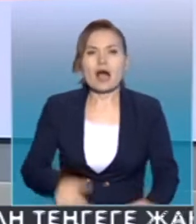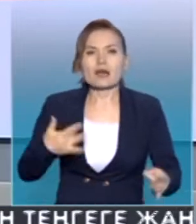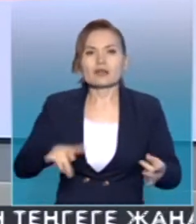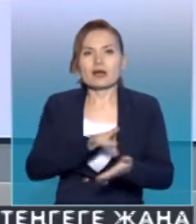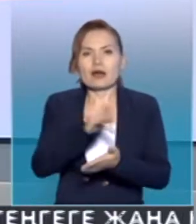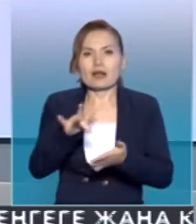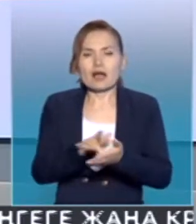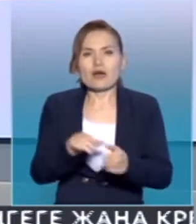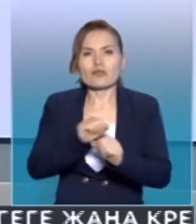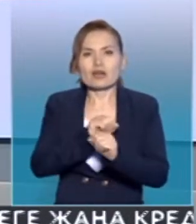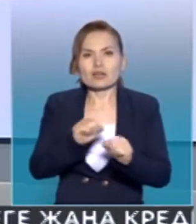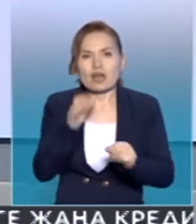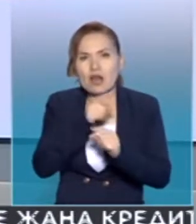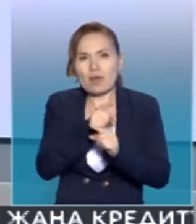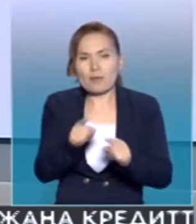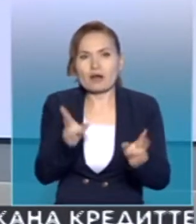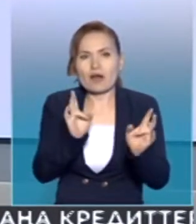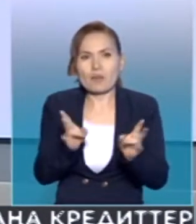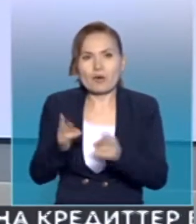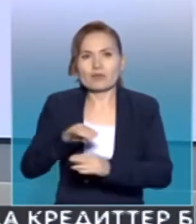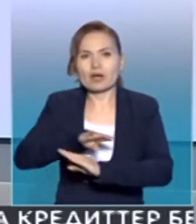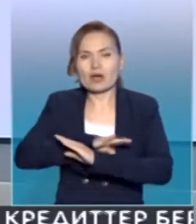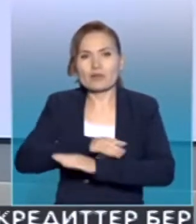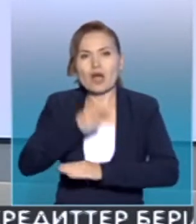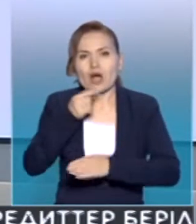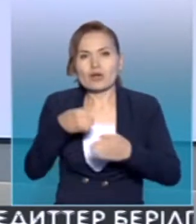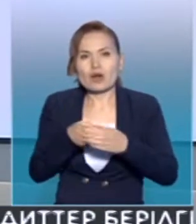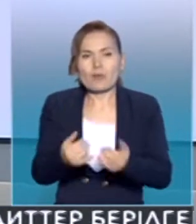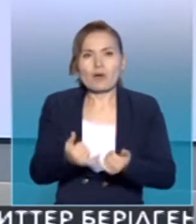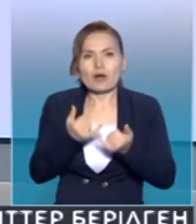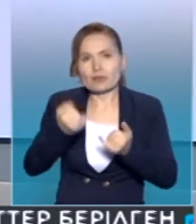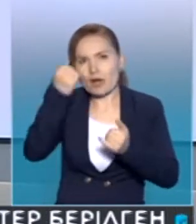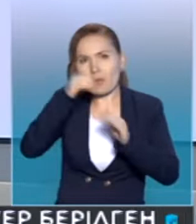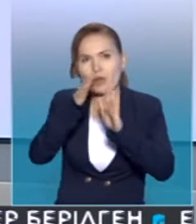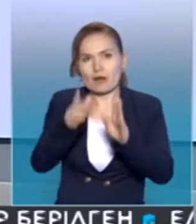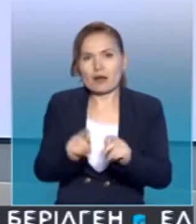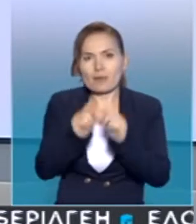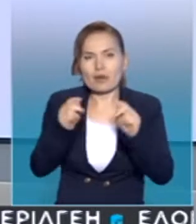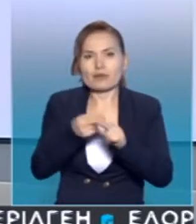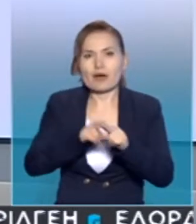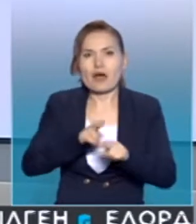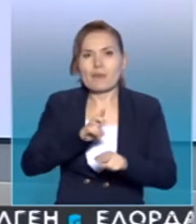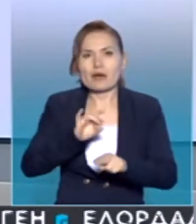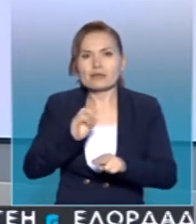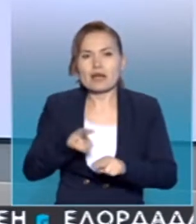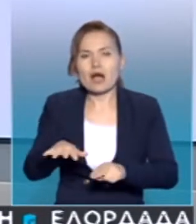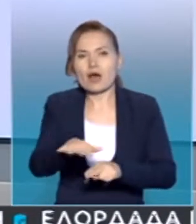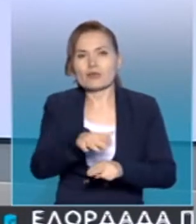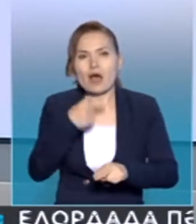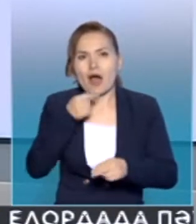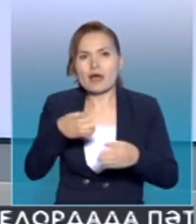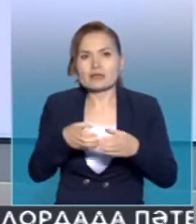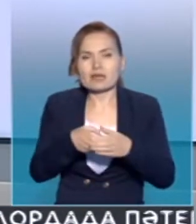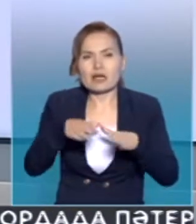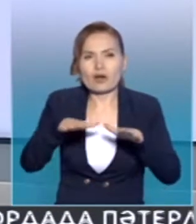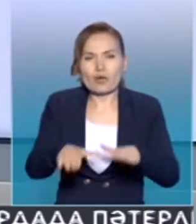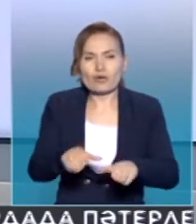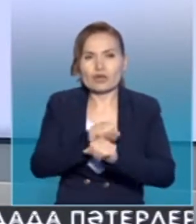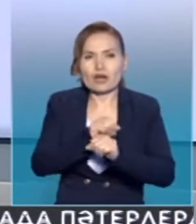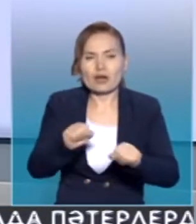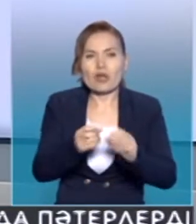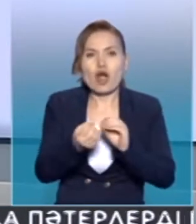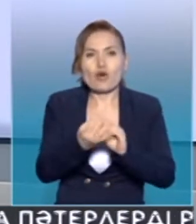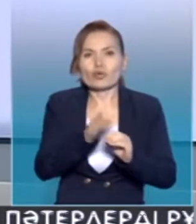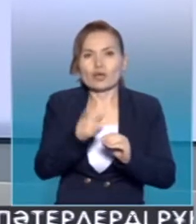Таразда жарылыс кезінде қаза болған жауынгерлерге арналған мемориал тақта ашылды. Былтыр Байзақ ауданында әскери қоймадағы жарылыс кезінде 14